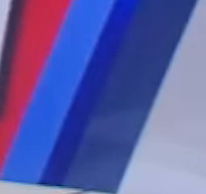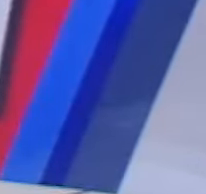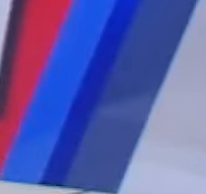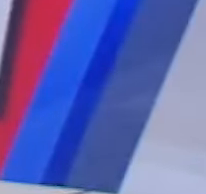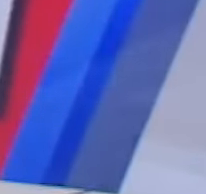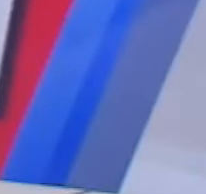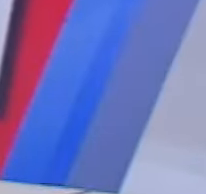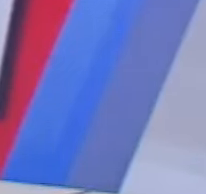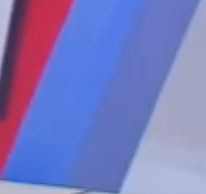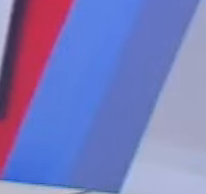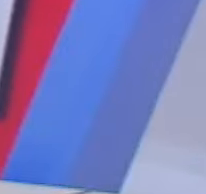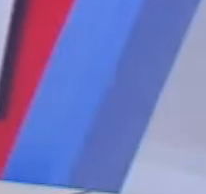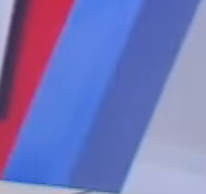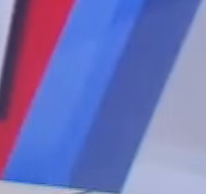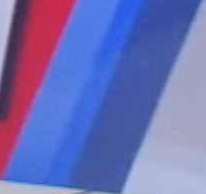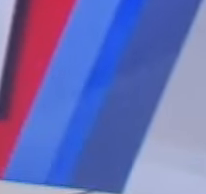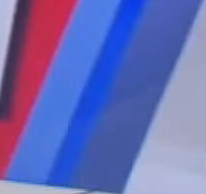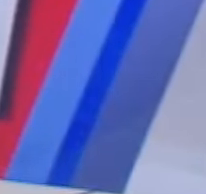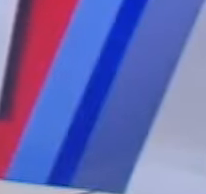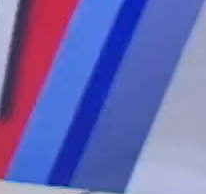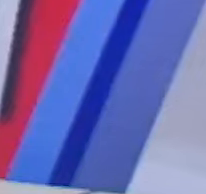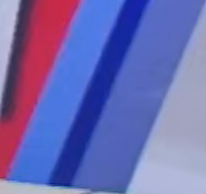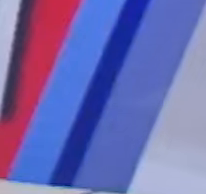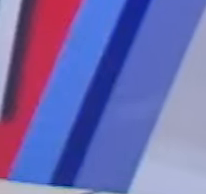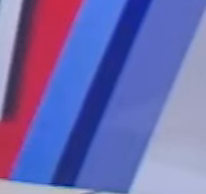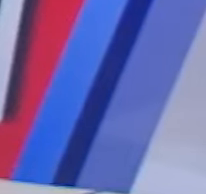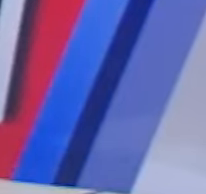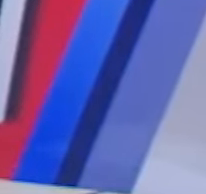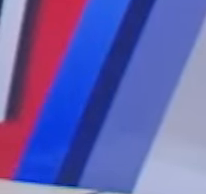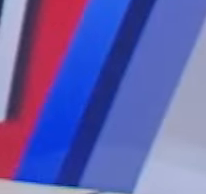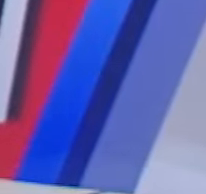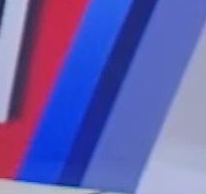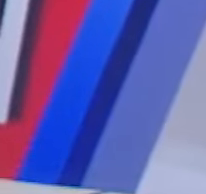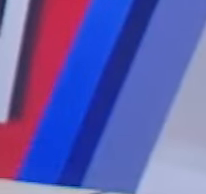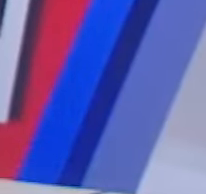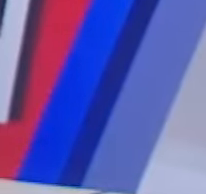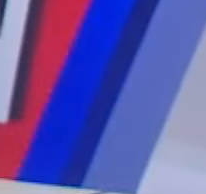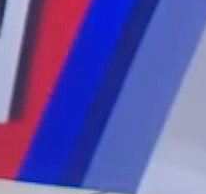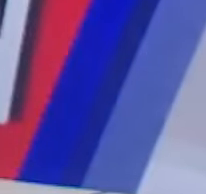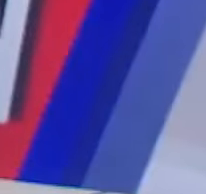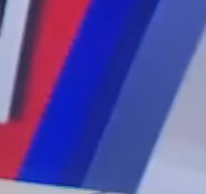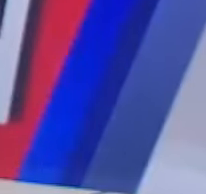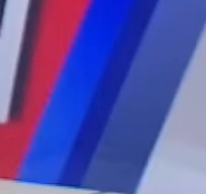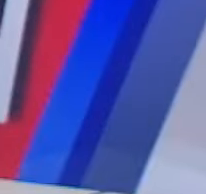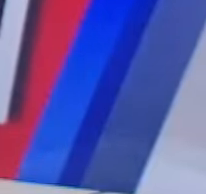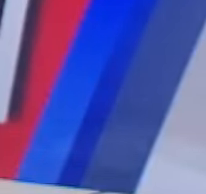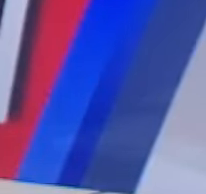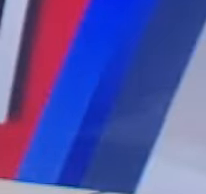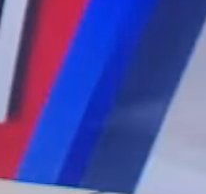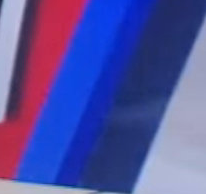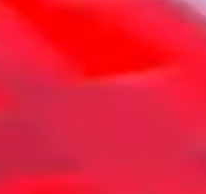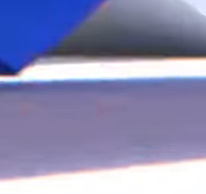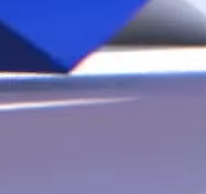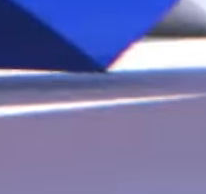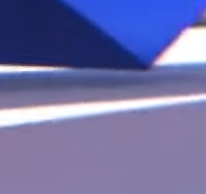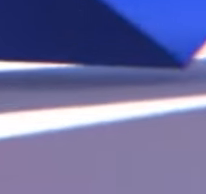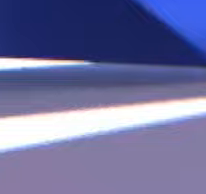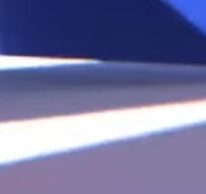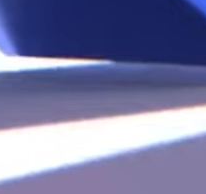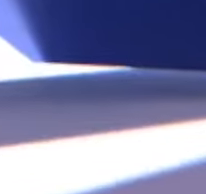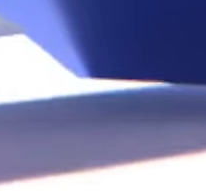lang, baha at pagguho na ang nararanasan sa ilang lugar sa Mindanao. At nakatutok si Joseph Moro.